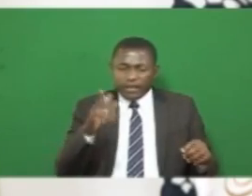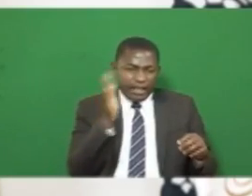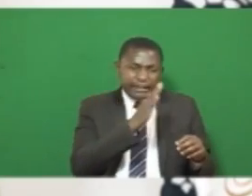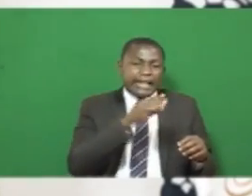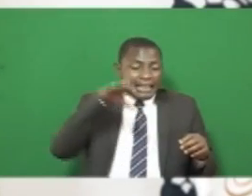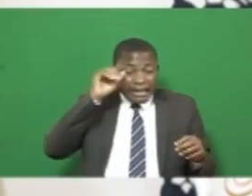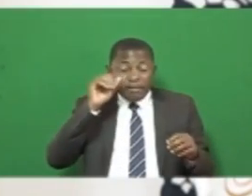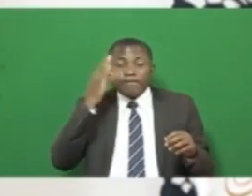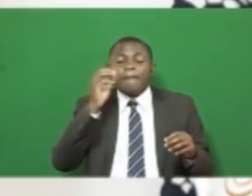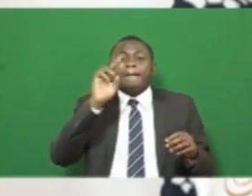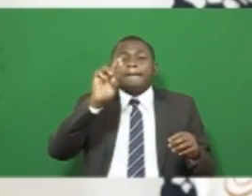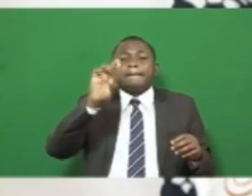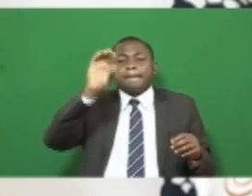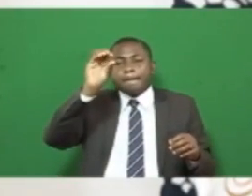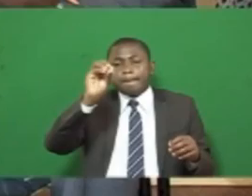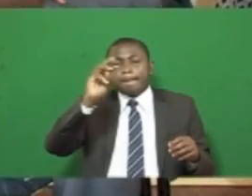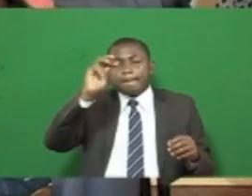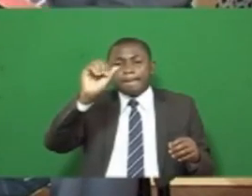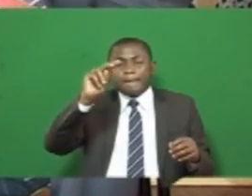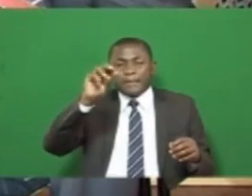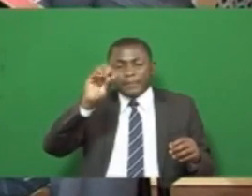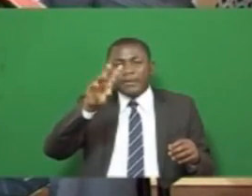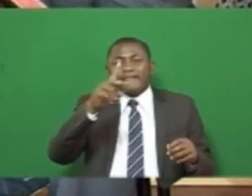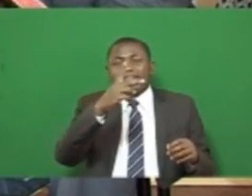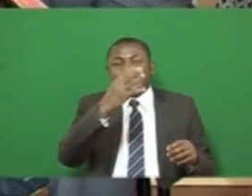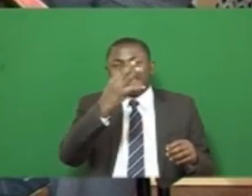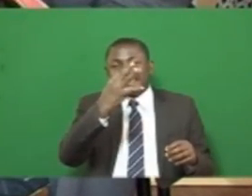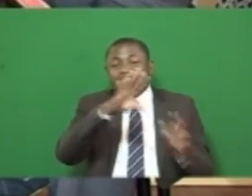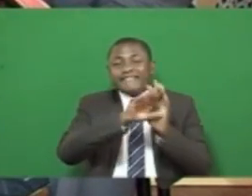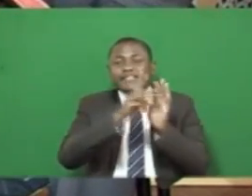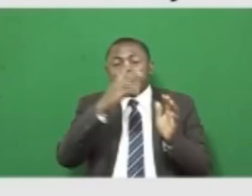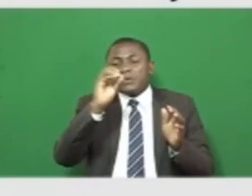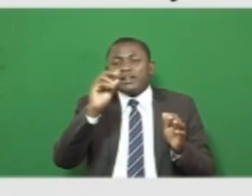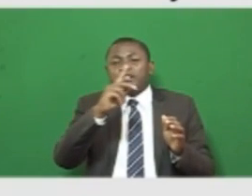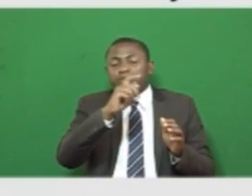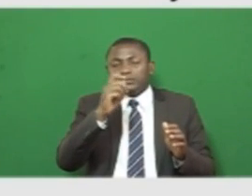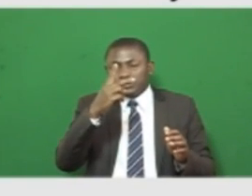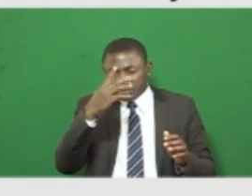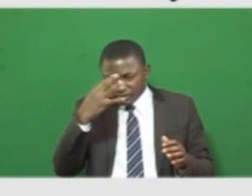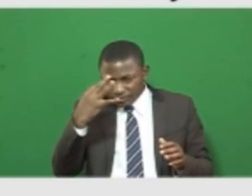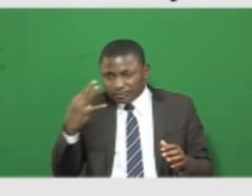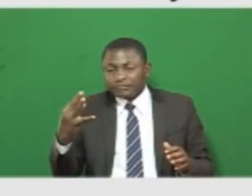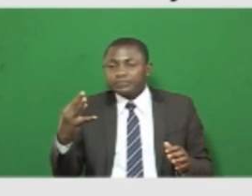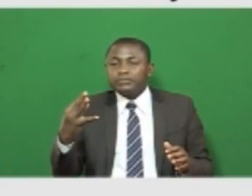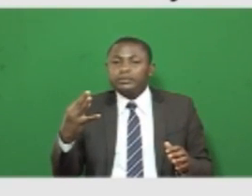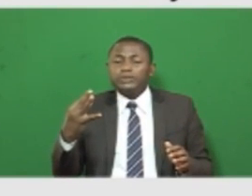3 pavhesi ya 20 kuenda kuna 22 vaRoma 3 verse 20 nokuti hakuna nyama ingaruramiswe